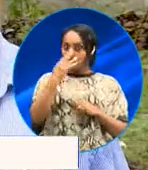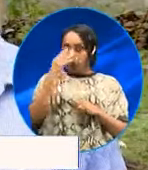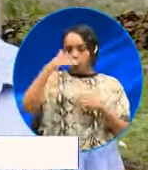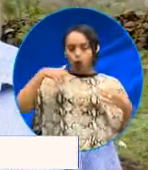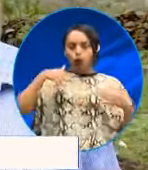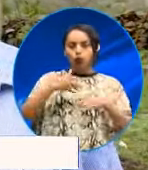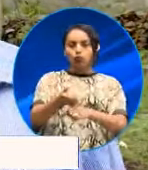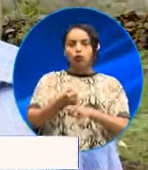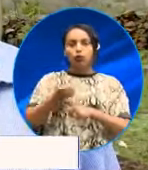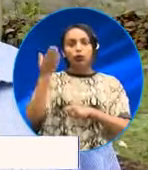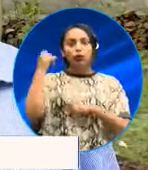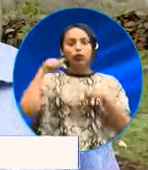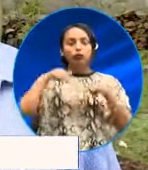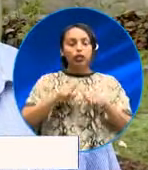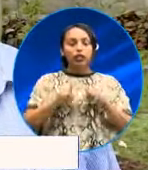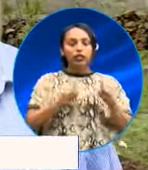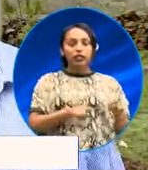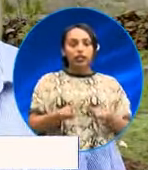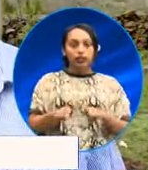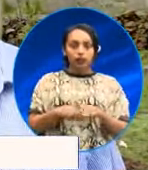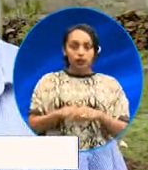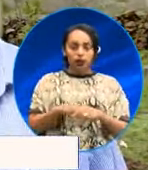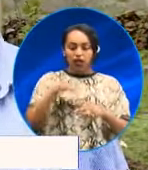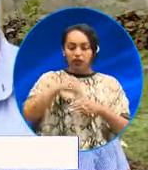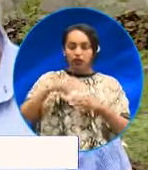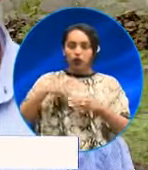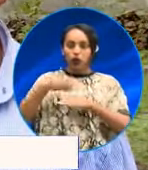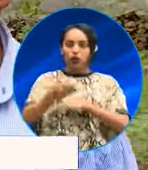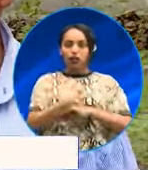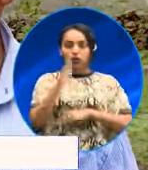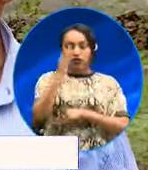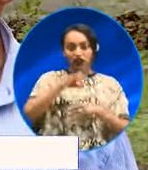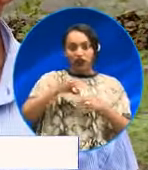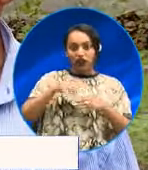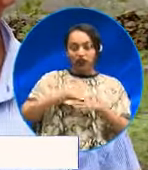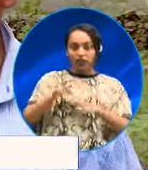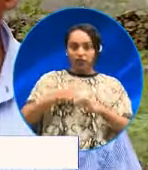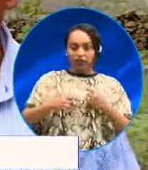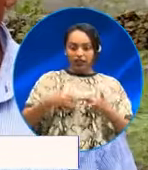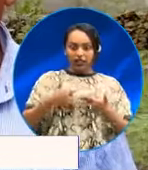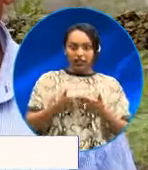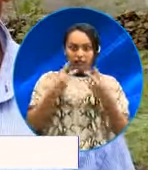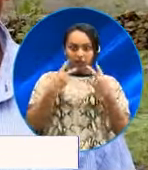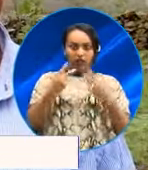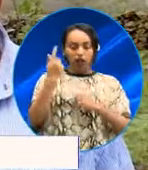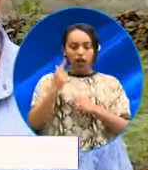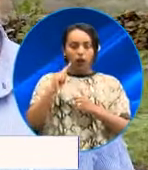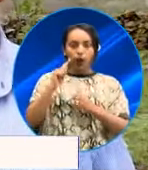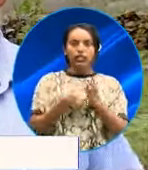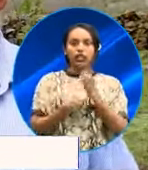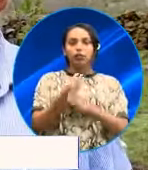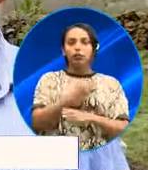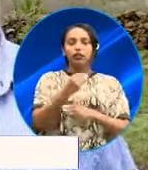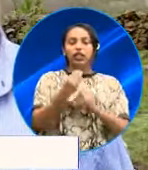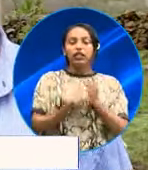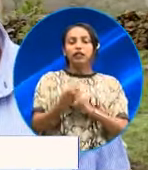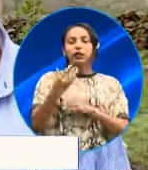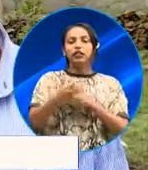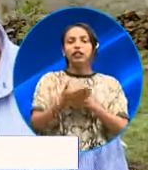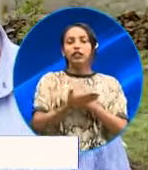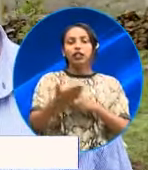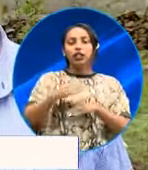ጦር የሚማዘዙ ነበሩ። ዛሬ ግን ደግሞ ከምርጫው ማግስት ደግሞ ችግኝ ተከላ ላይ መተናል። ይህ የሚያሳየው በአረንጓዴ ልማትና በልማት